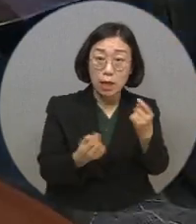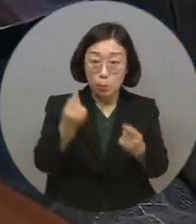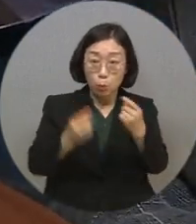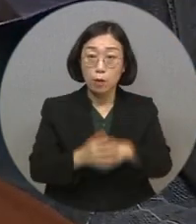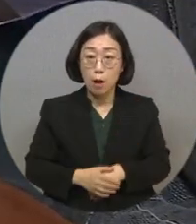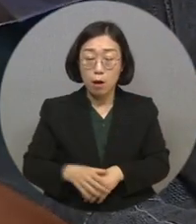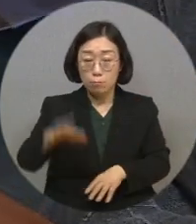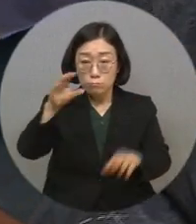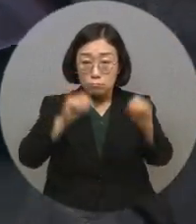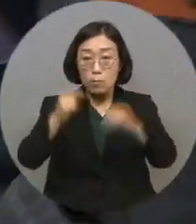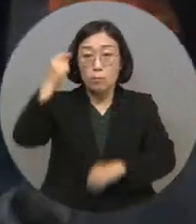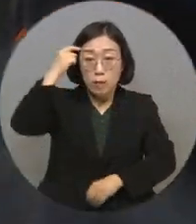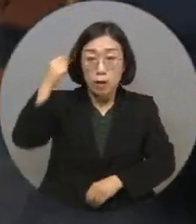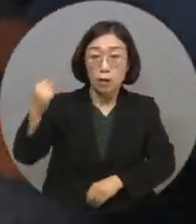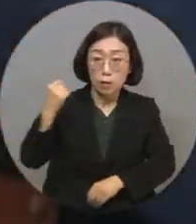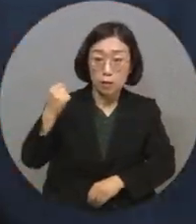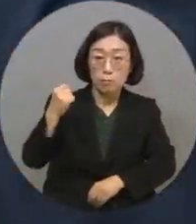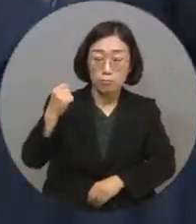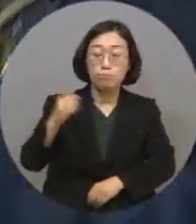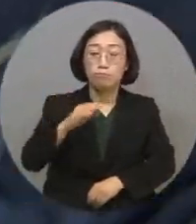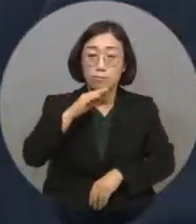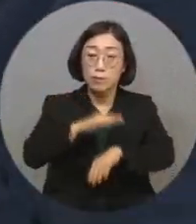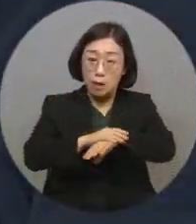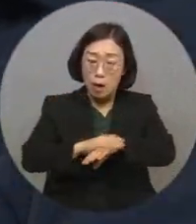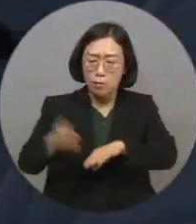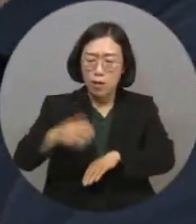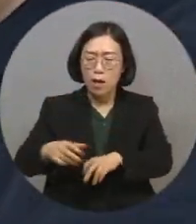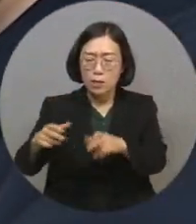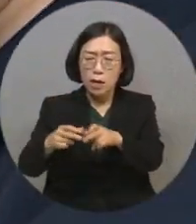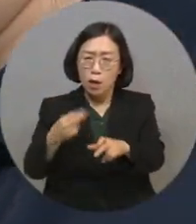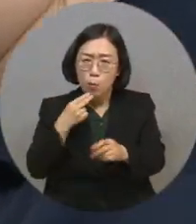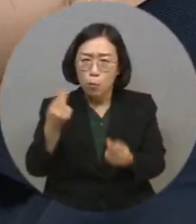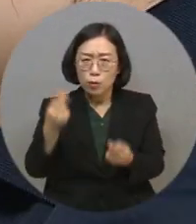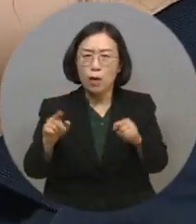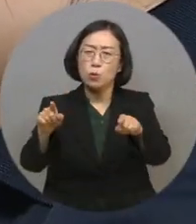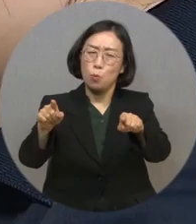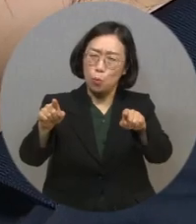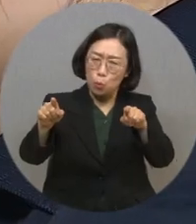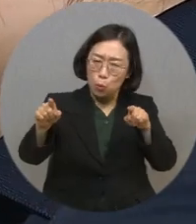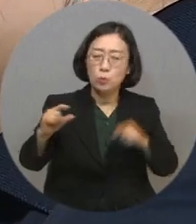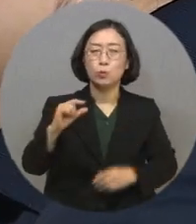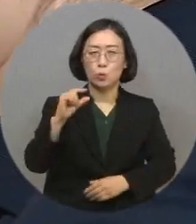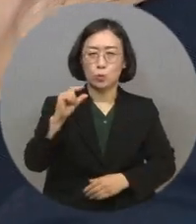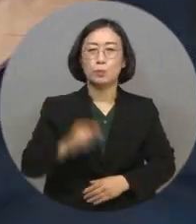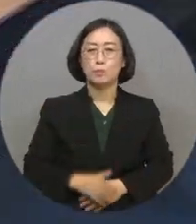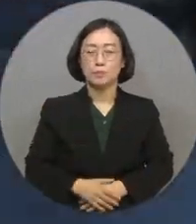인지능력이나 사회적응 능력이 좋지만 비장애인보다는 능력이 떨어집니다.